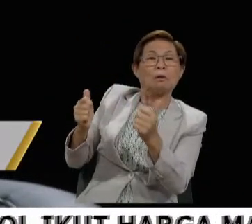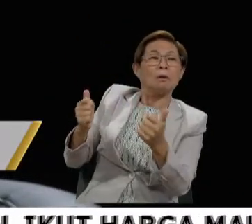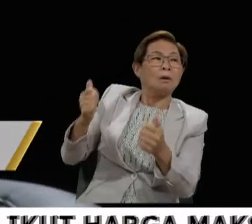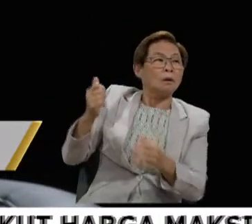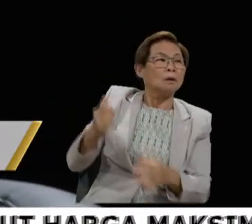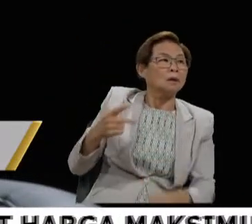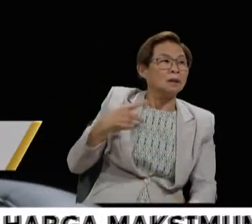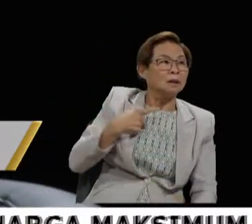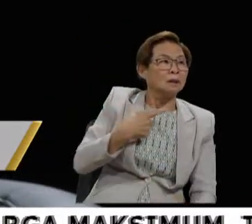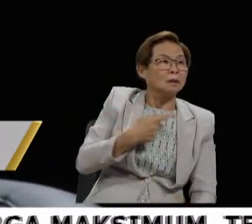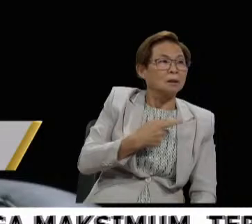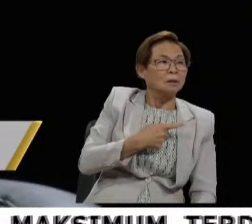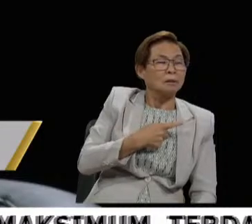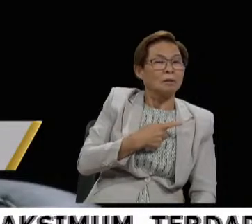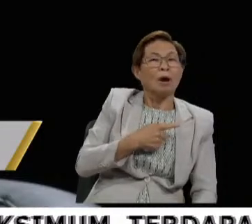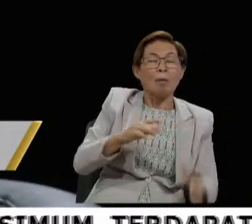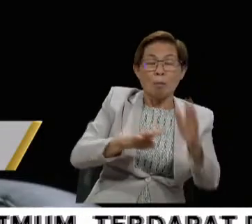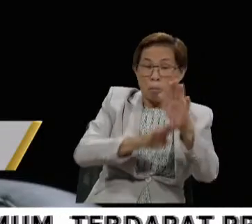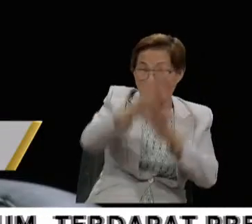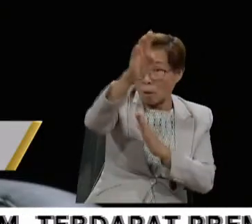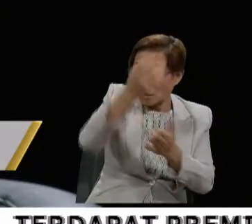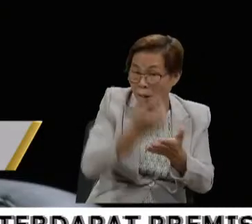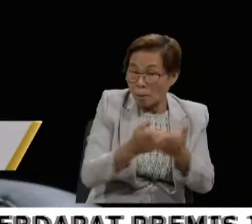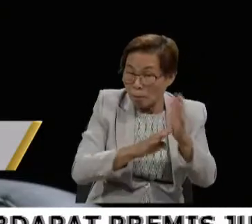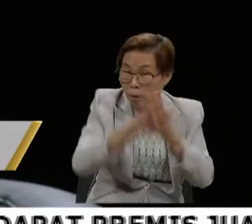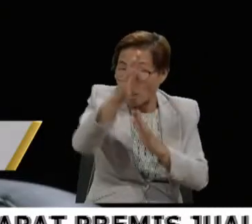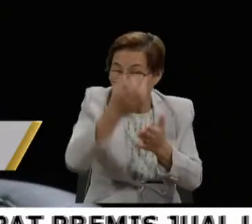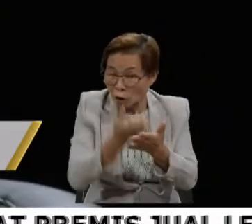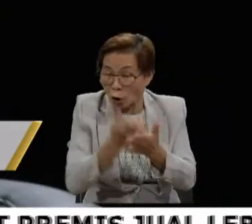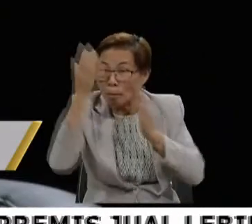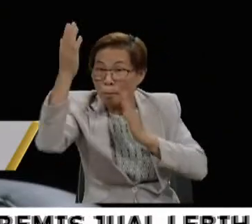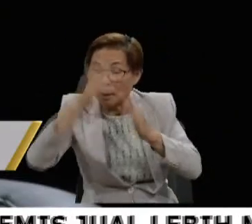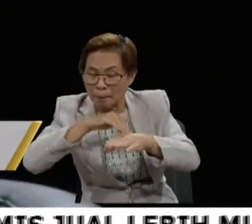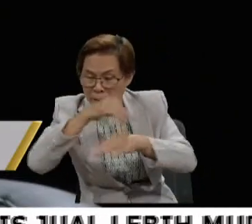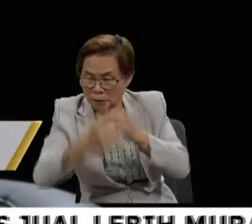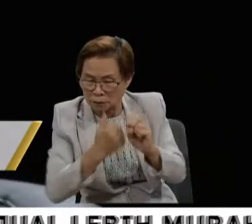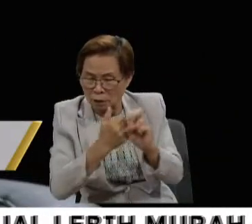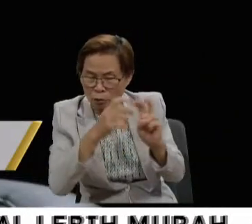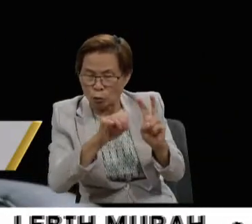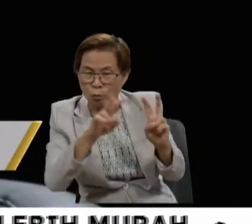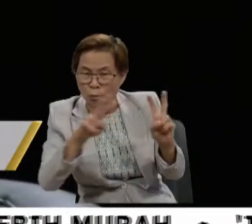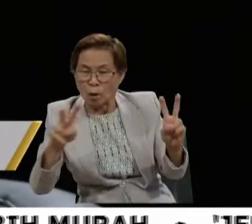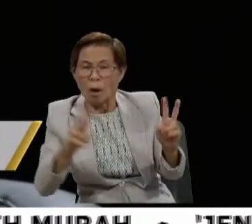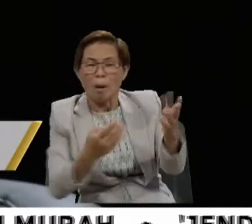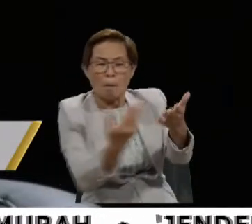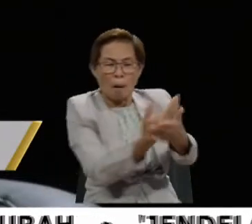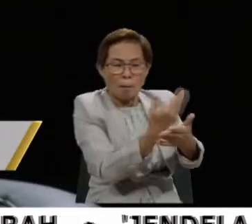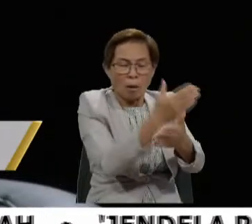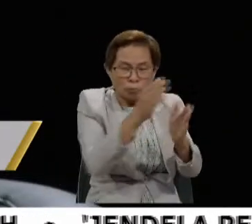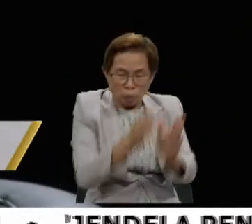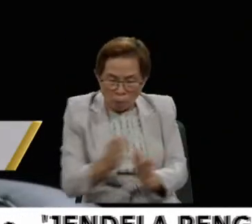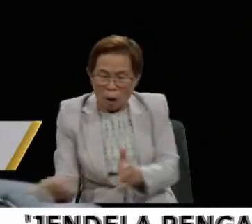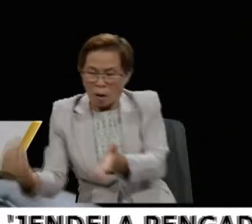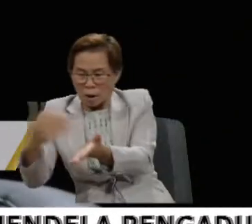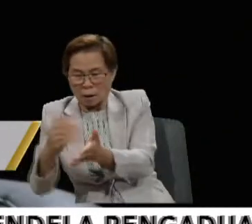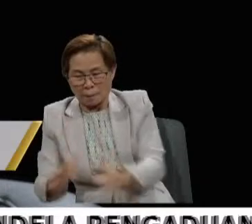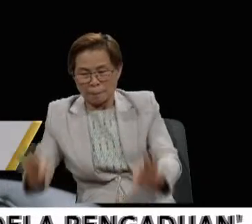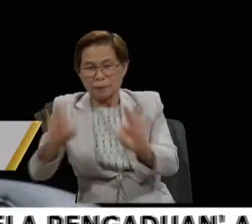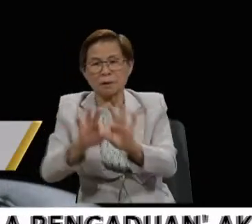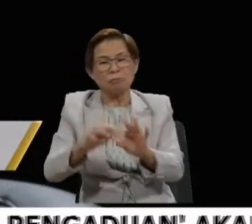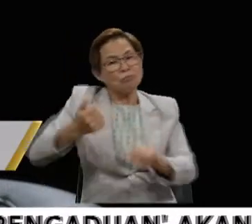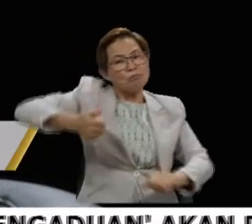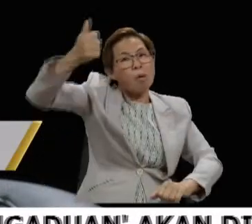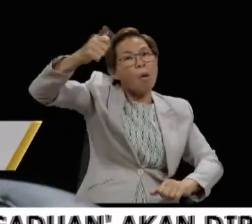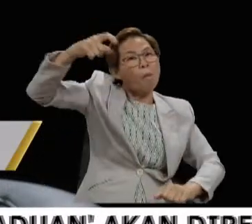kita lihat daripada momentum pemulihan ekonomi kita pada tahun ini usaha pembaruan dan penstrukturan semula ni penting mesti